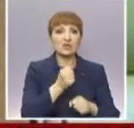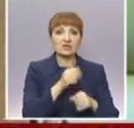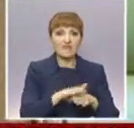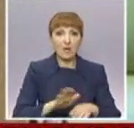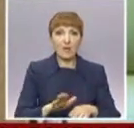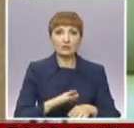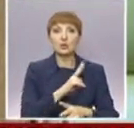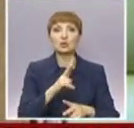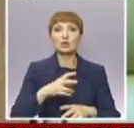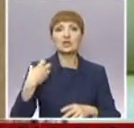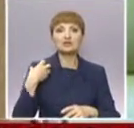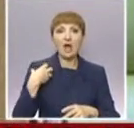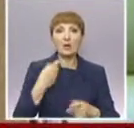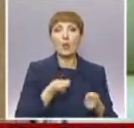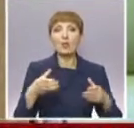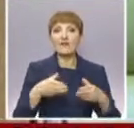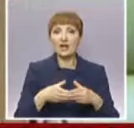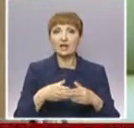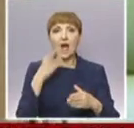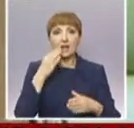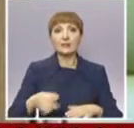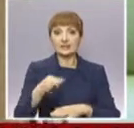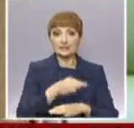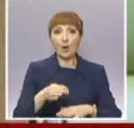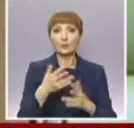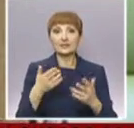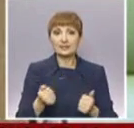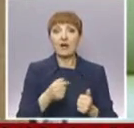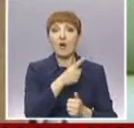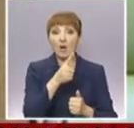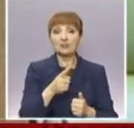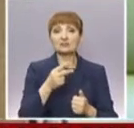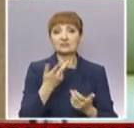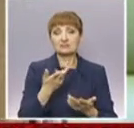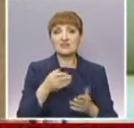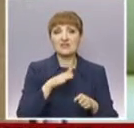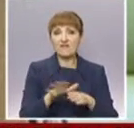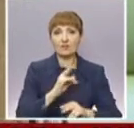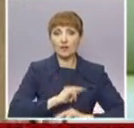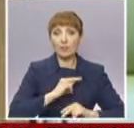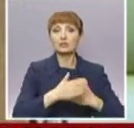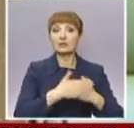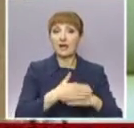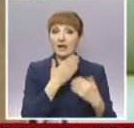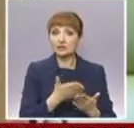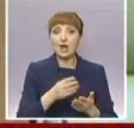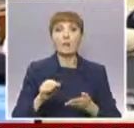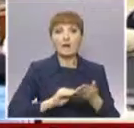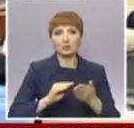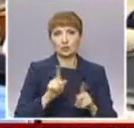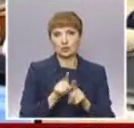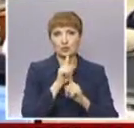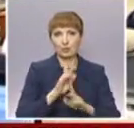отдела или управление которое в алматинской области да кто то недоработал накажите таю вторым больше не будет